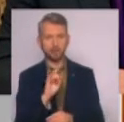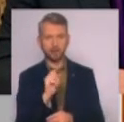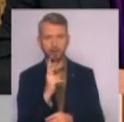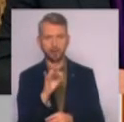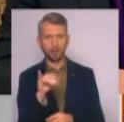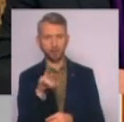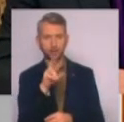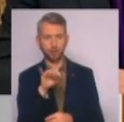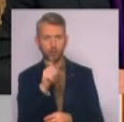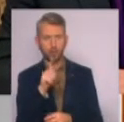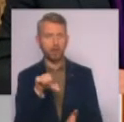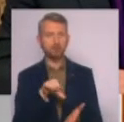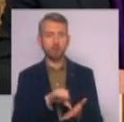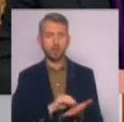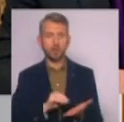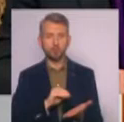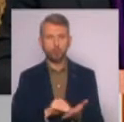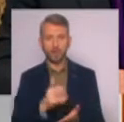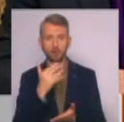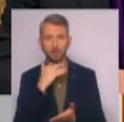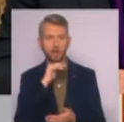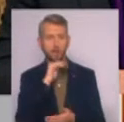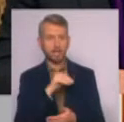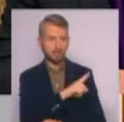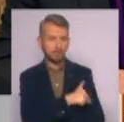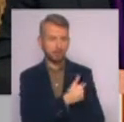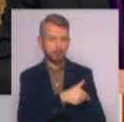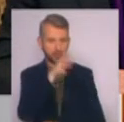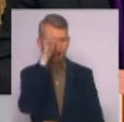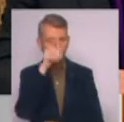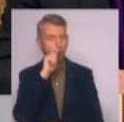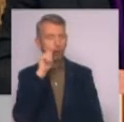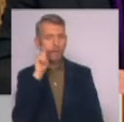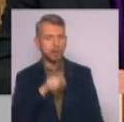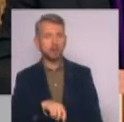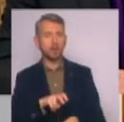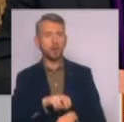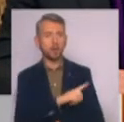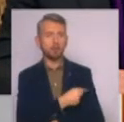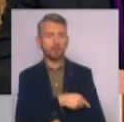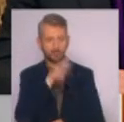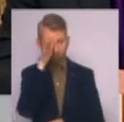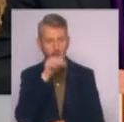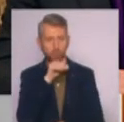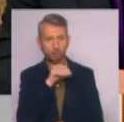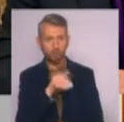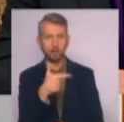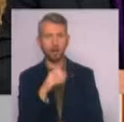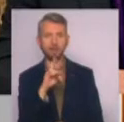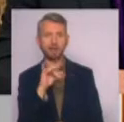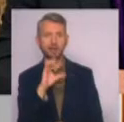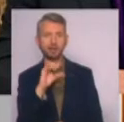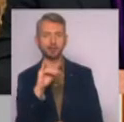– це член-кореспондент Національної академії медичних наук України, доктор медичних наук, професор Гаврисюк